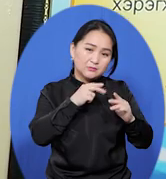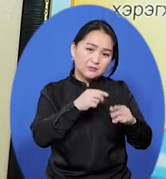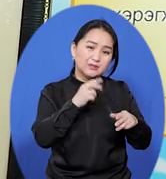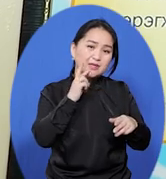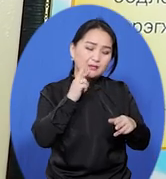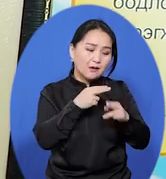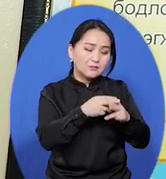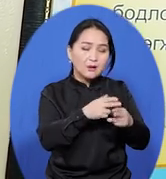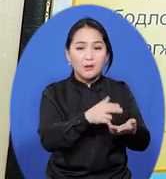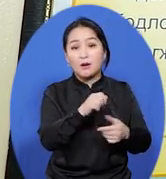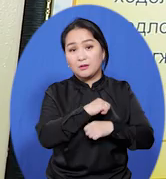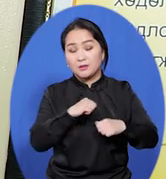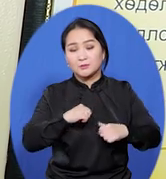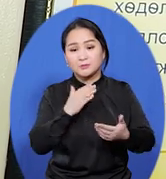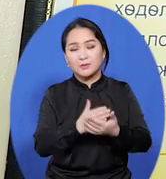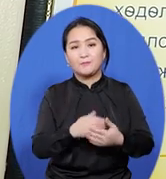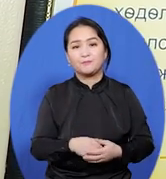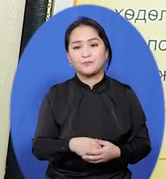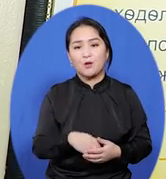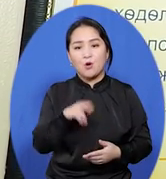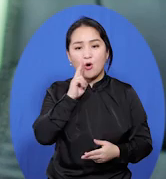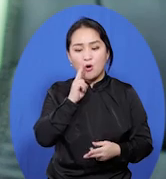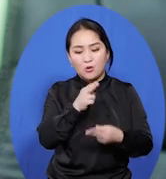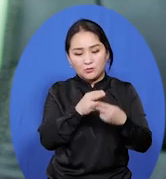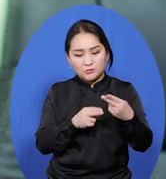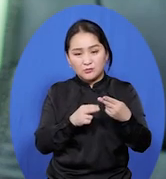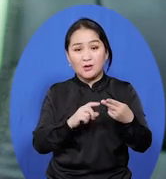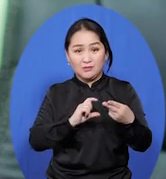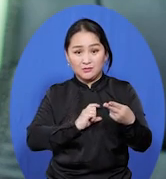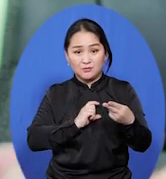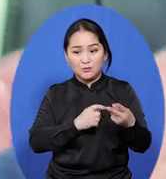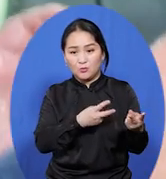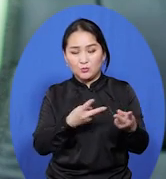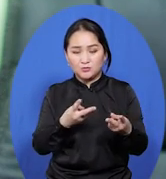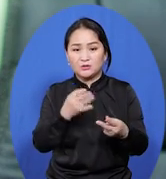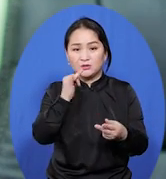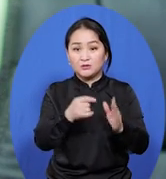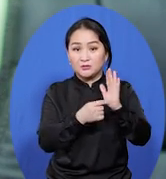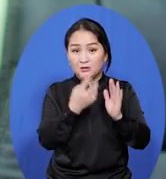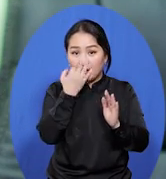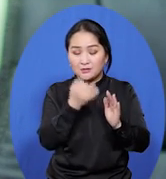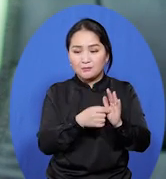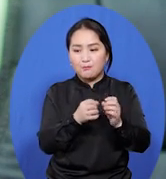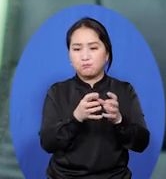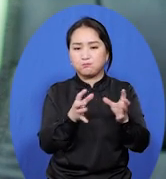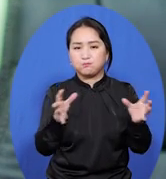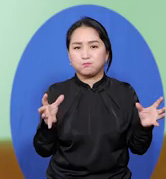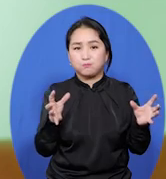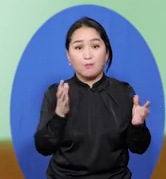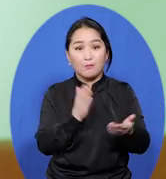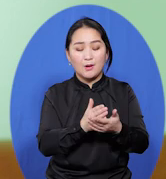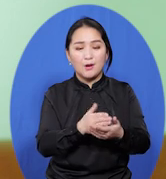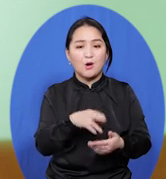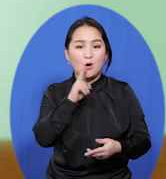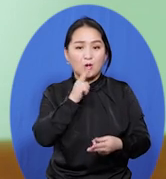энэ дээр орж иж. Тэгээ яг иргэд дээр яг харагдаад байгаа юм бол нэг хүнсний эрхийн бичгээр үйлчлэгээ авдаг иргэд маань яг дийлэнх харагдаад байгаа юм л да. Мас харагдаад байгаа.